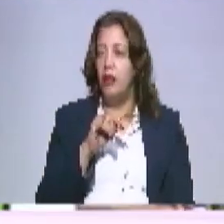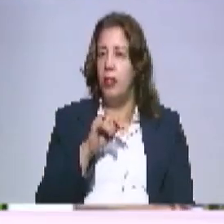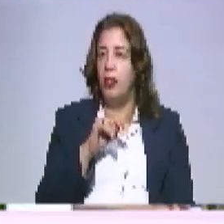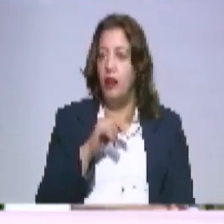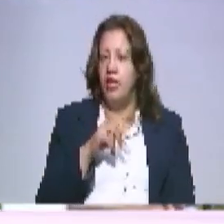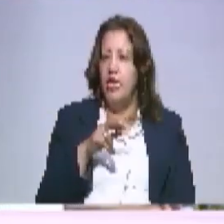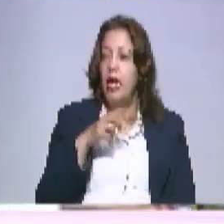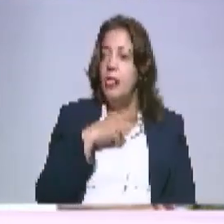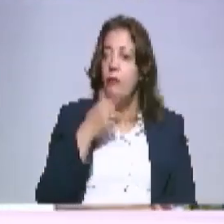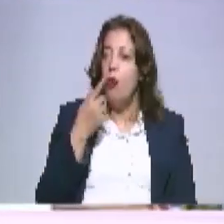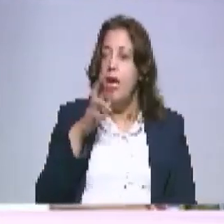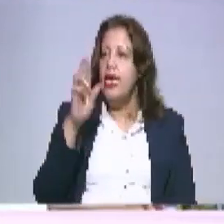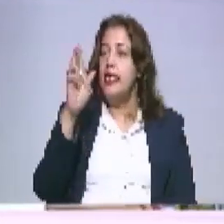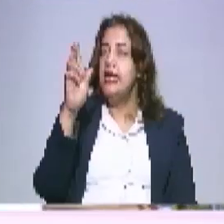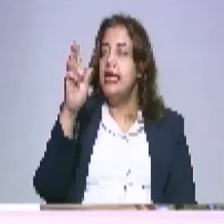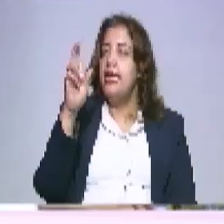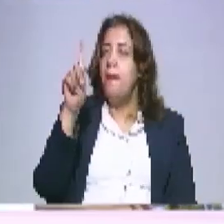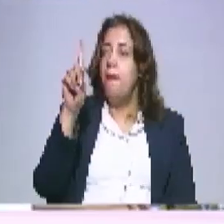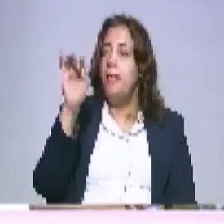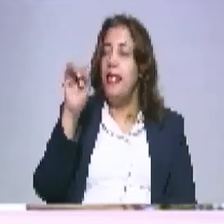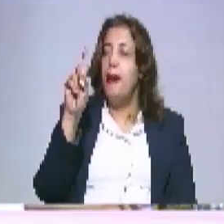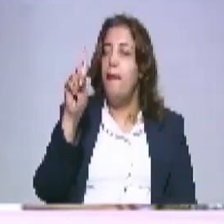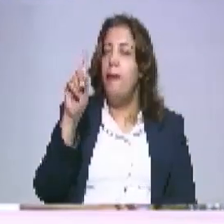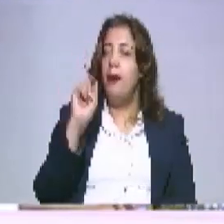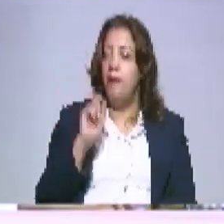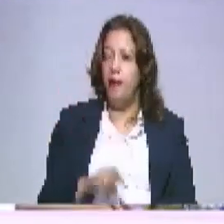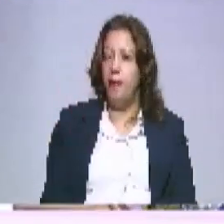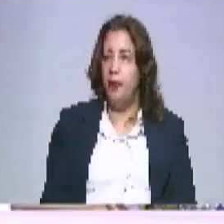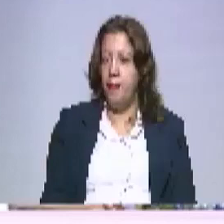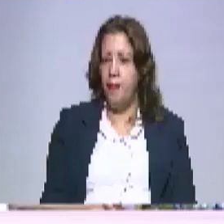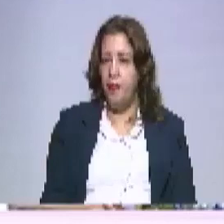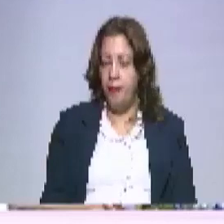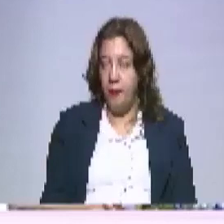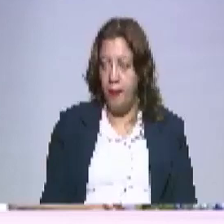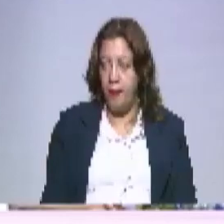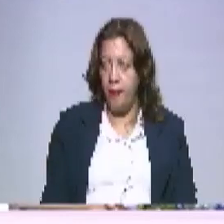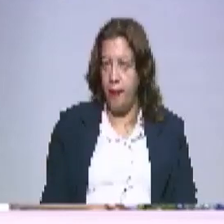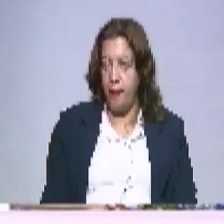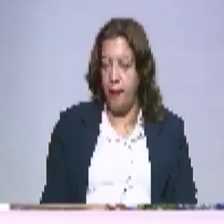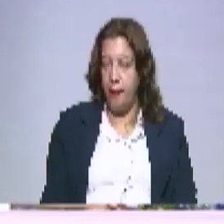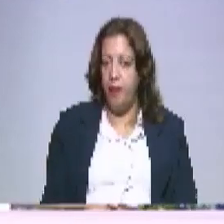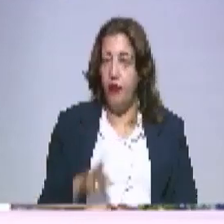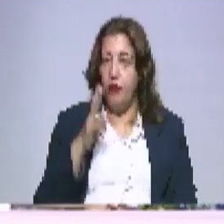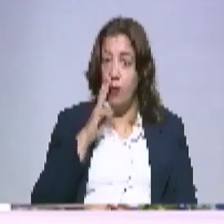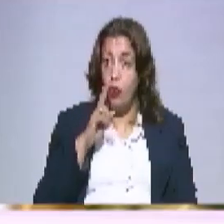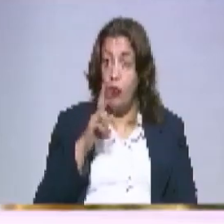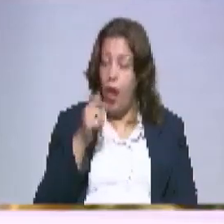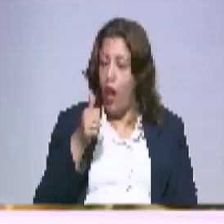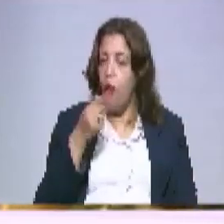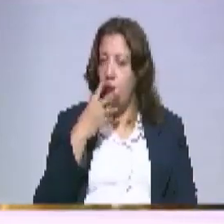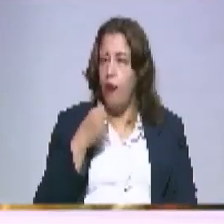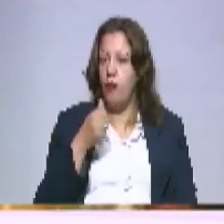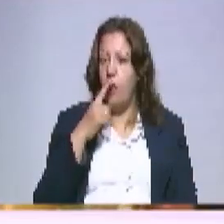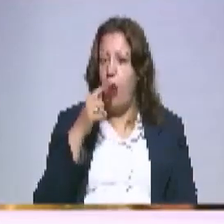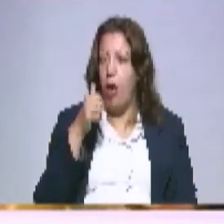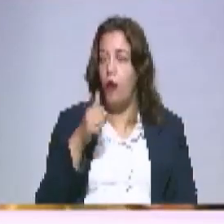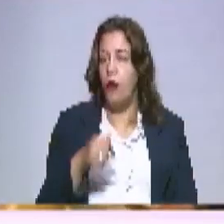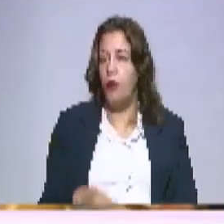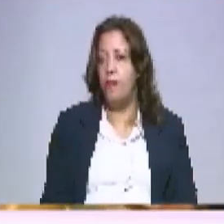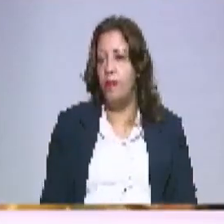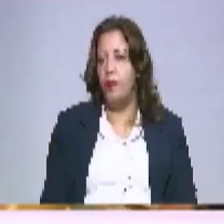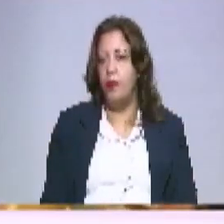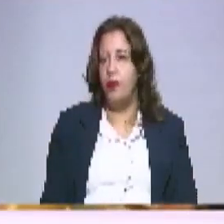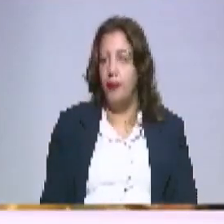ده طبق من الاطباق الرائعه جدا، ومش بميه ومش بلبن ومش باي حاجه، هو هيسوي نفسه كده وهيبقى رائع جدا. حلو